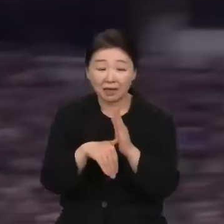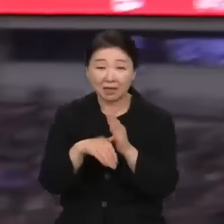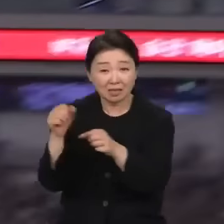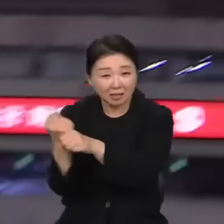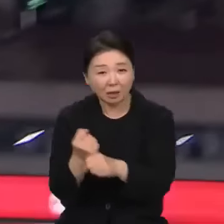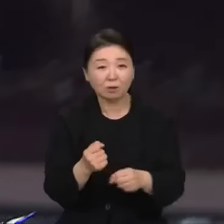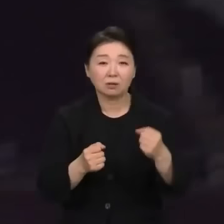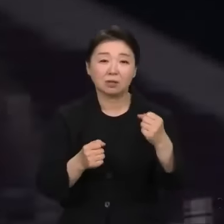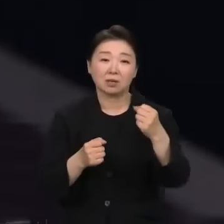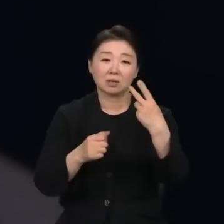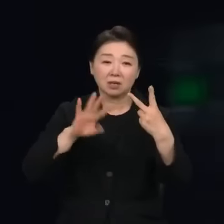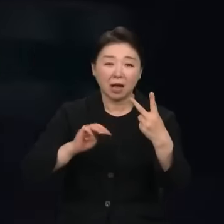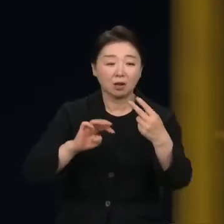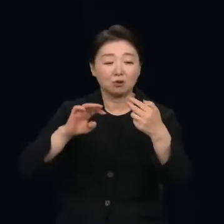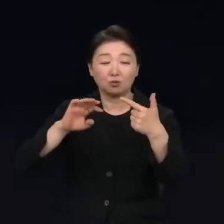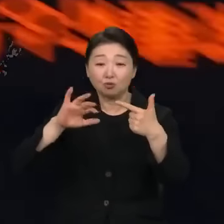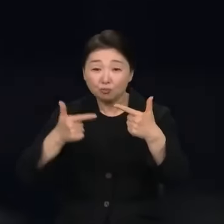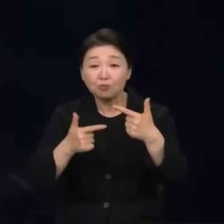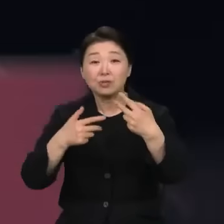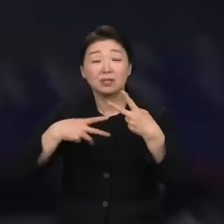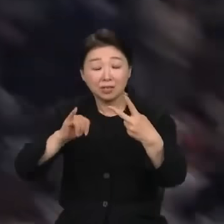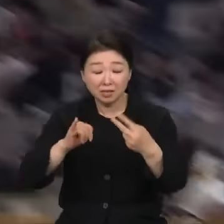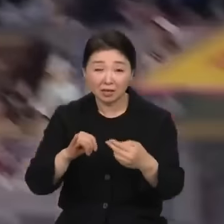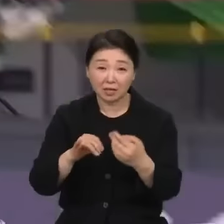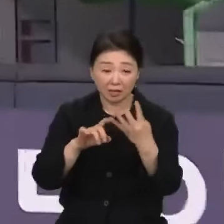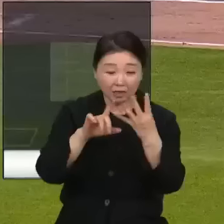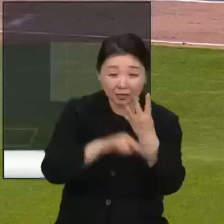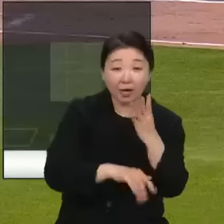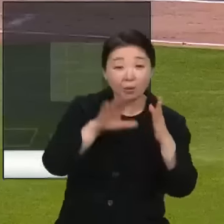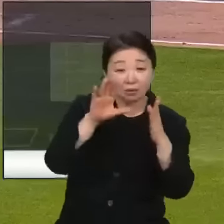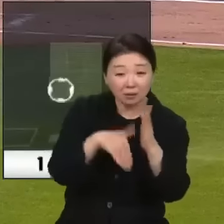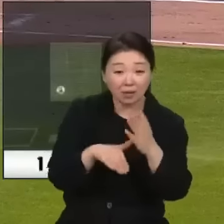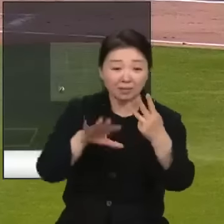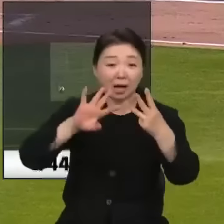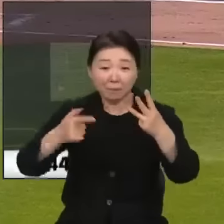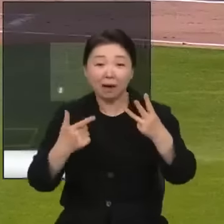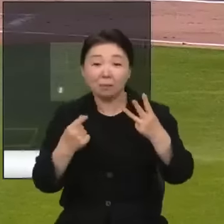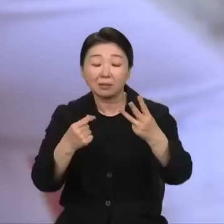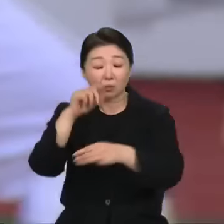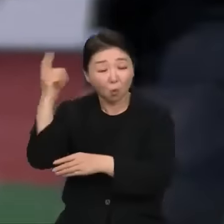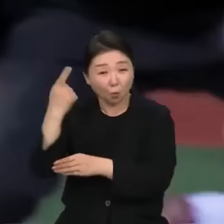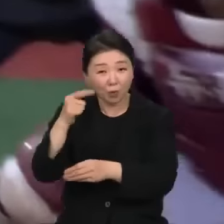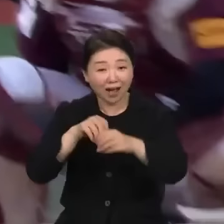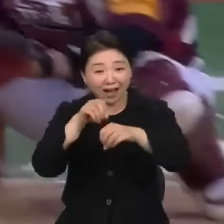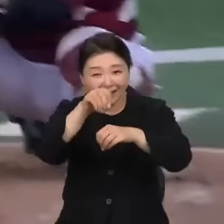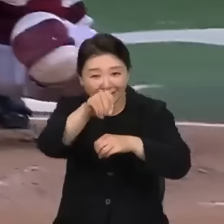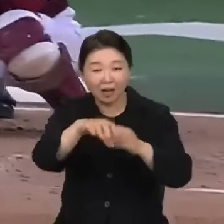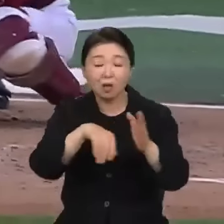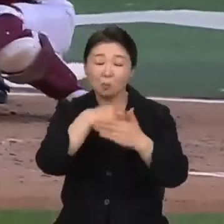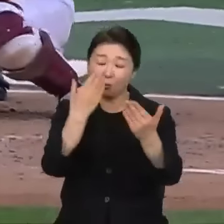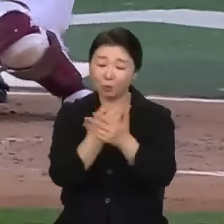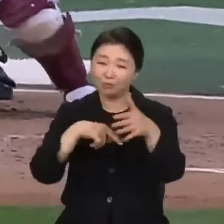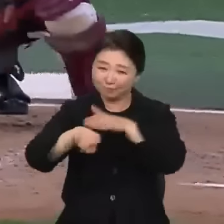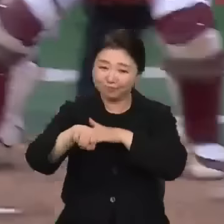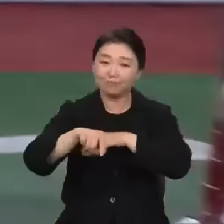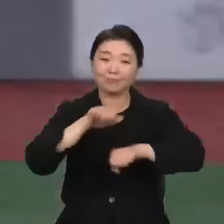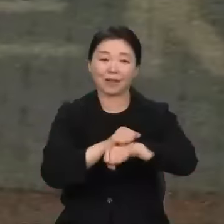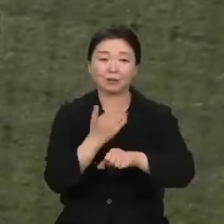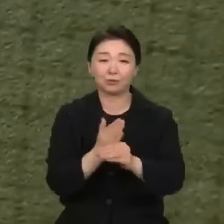6푼에 그쳤으나 포수로 전향한 4월에는 3할대로 뛰었고 지금은 홈런과 안타, 타점에서 모두 선두를 달리고